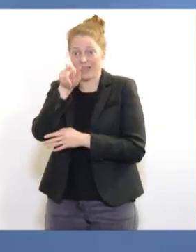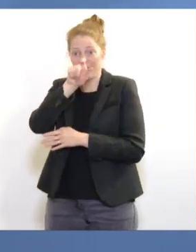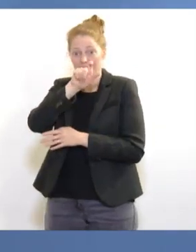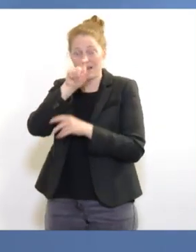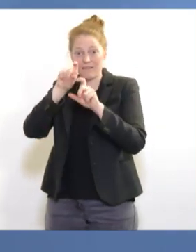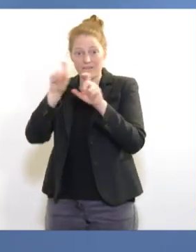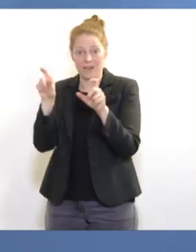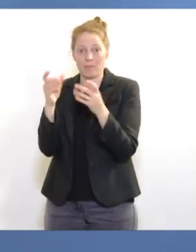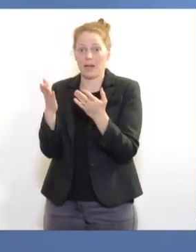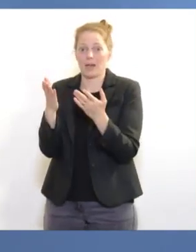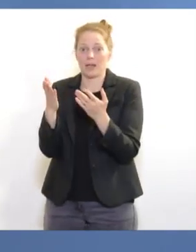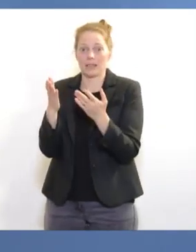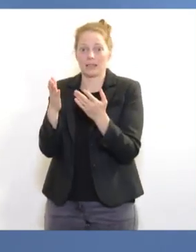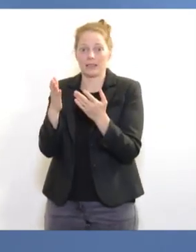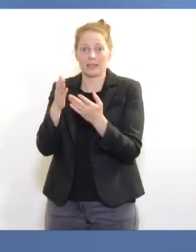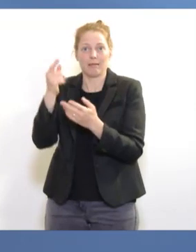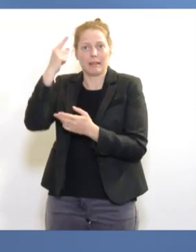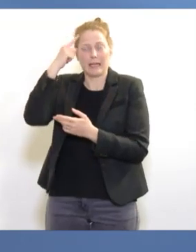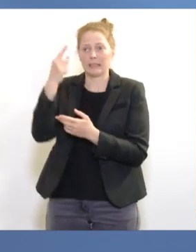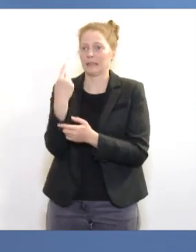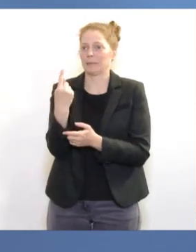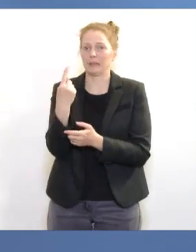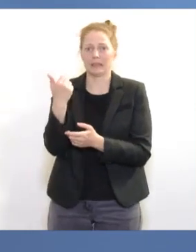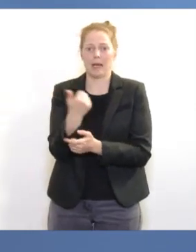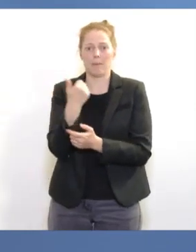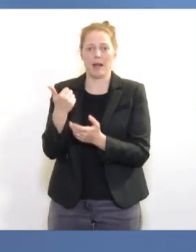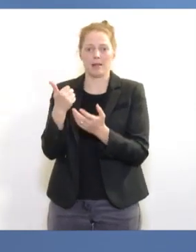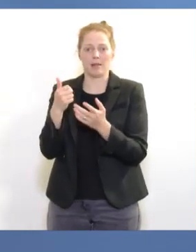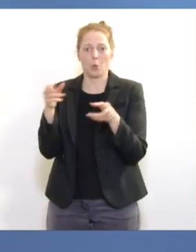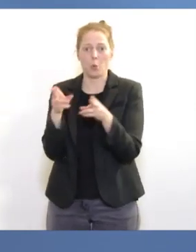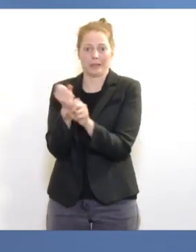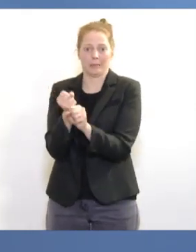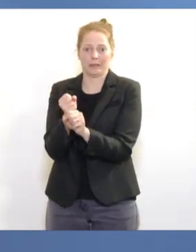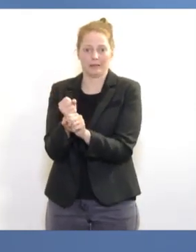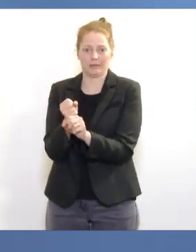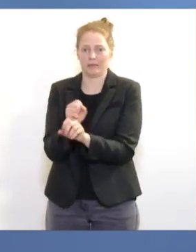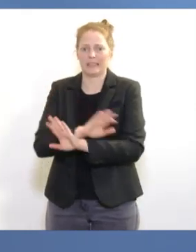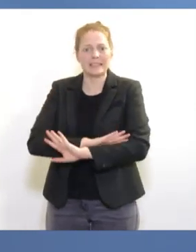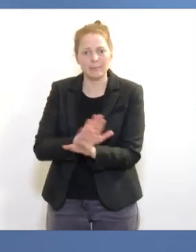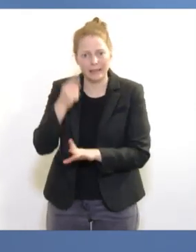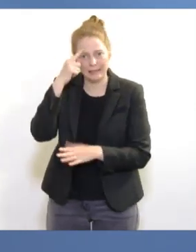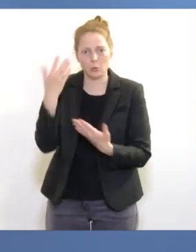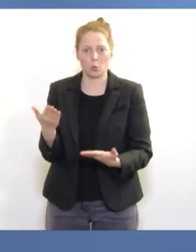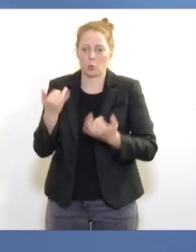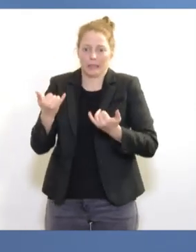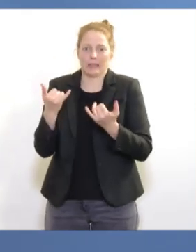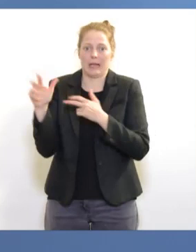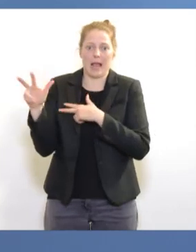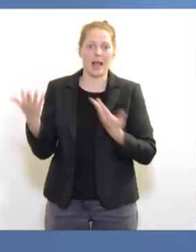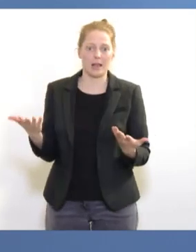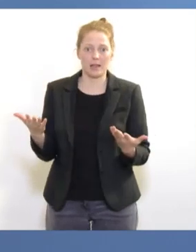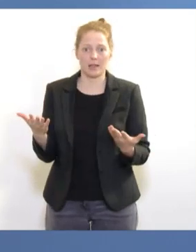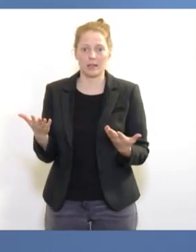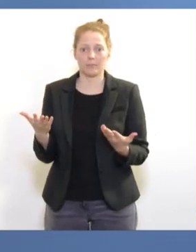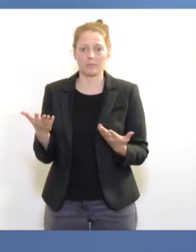nicht am Dram drüber durchtun, jemals einkehren, mit dem Instrument von Chômage partiell müssen auch Kontakt zu bekämpfen.